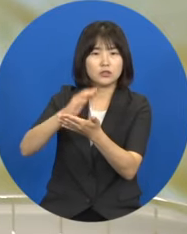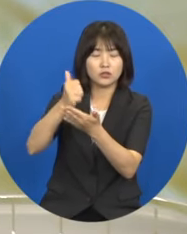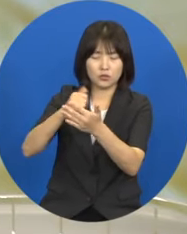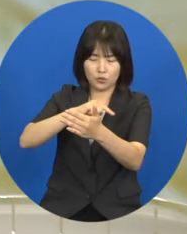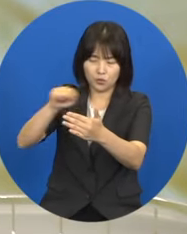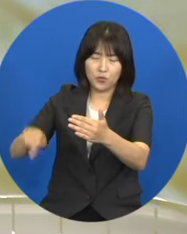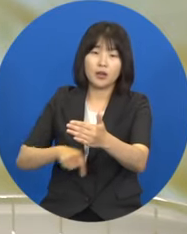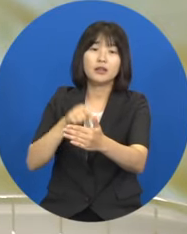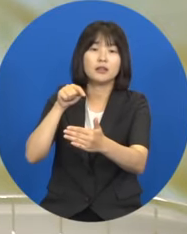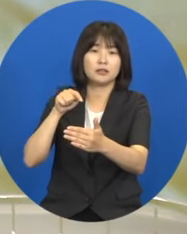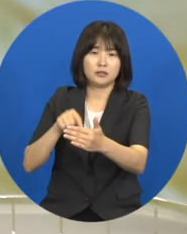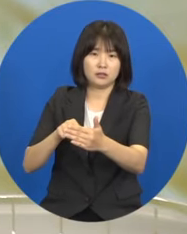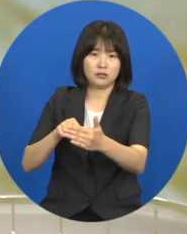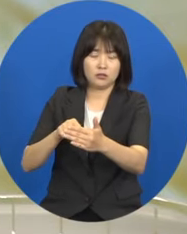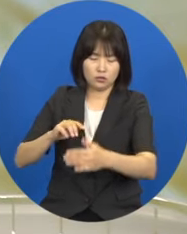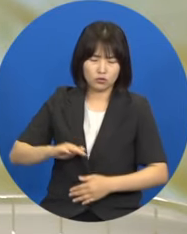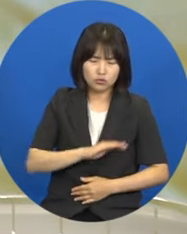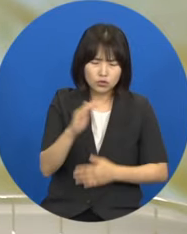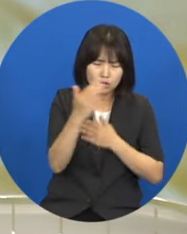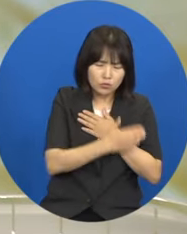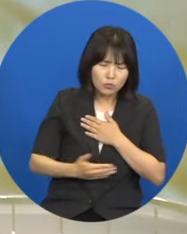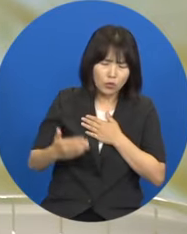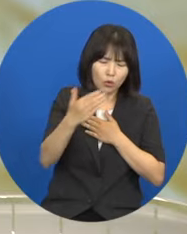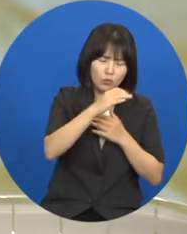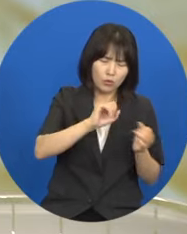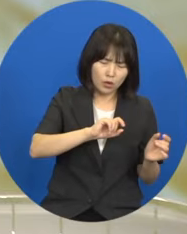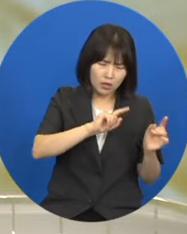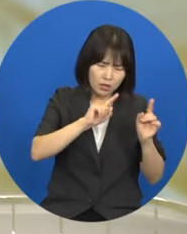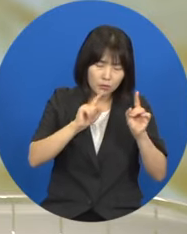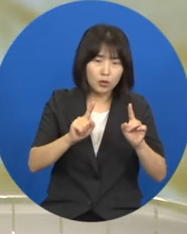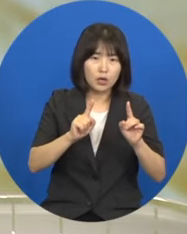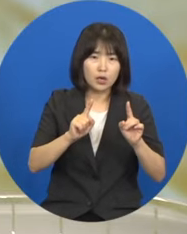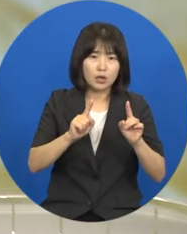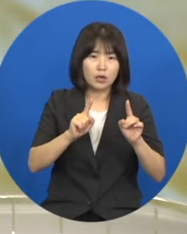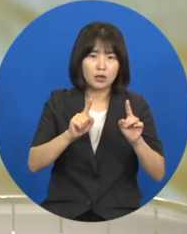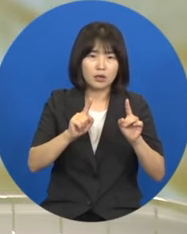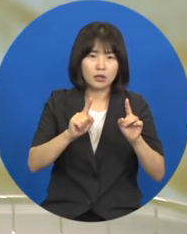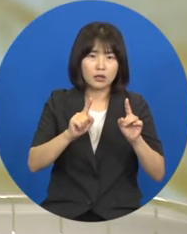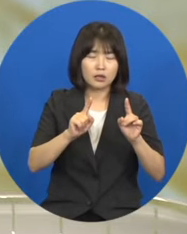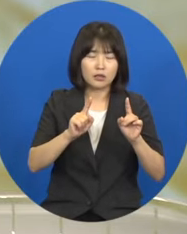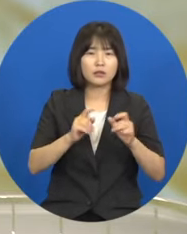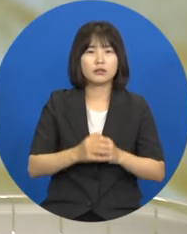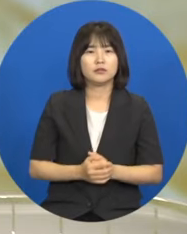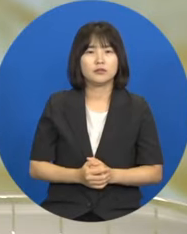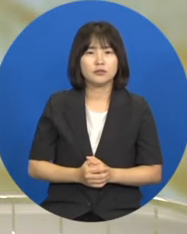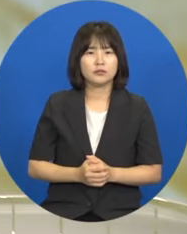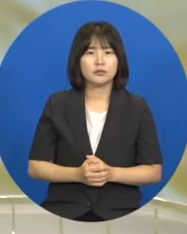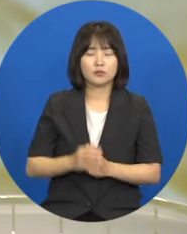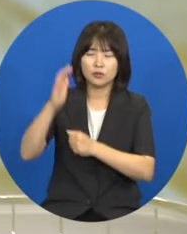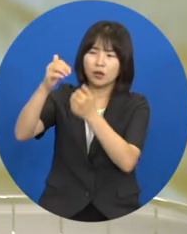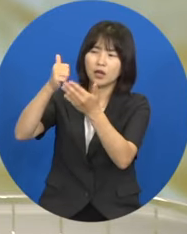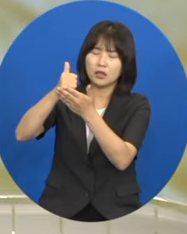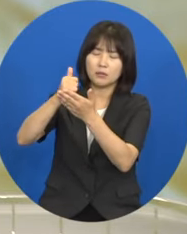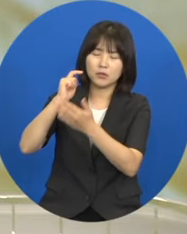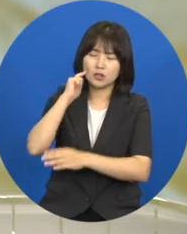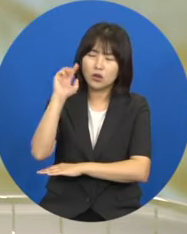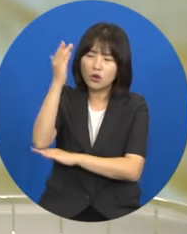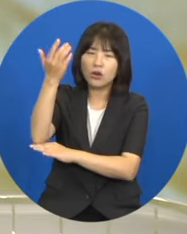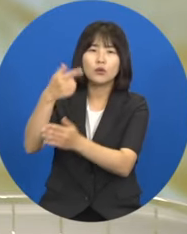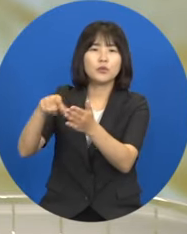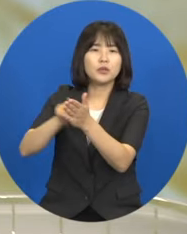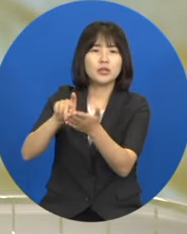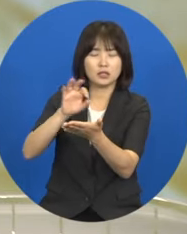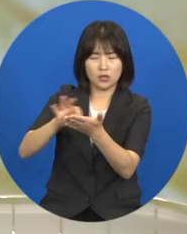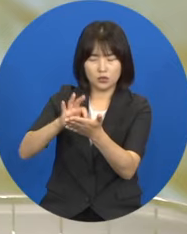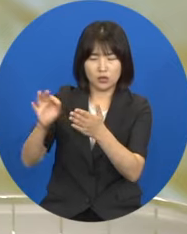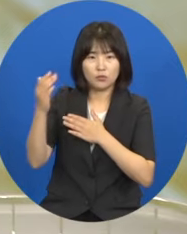안에서 우리의 몸을 회복시키시고 다시 살리시어서 그래서 하나님의 영광을 위해 사용되는